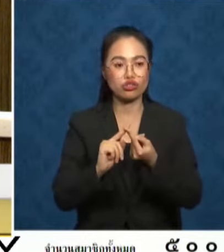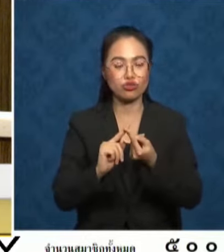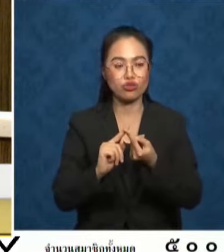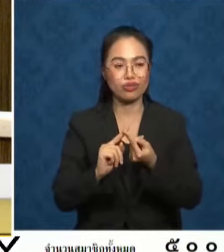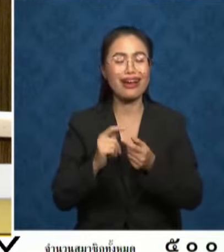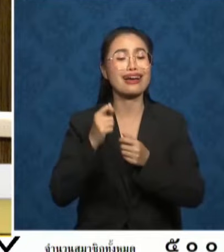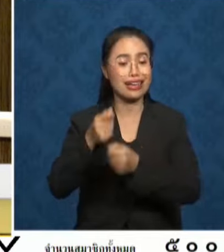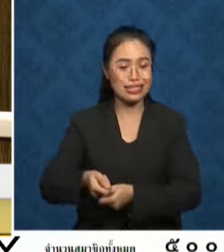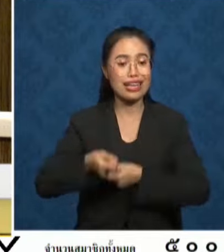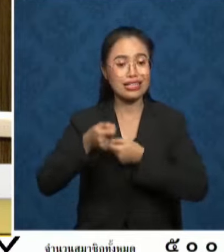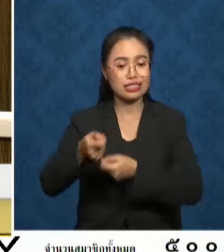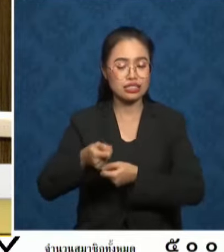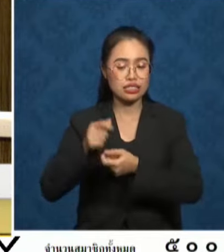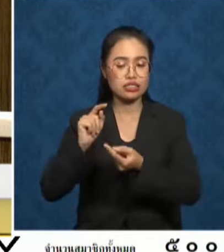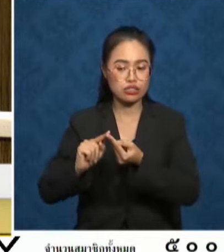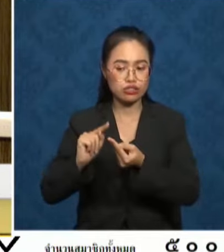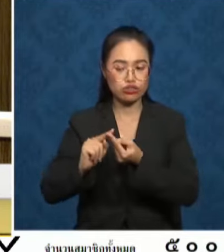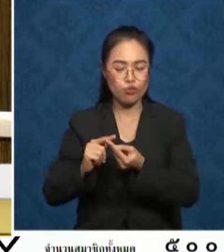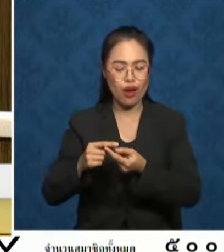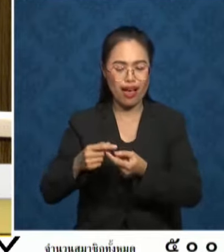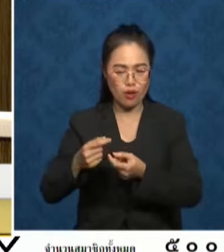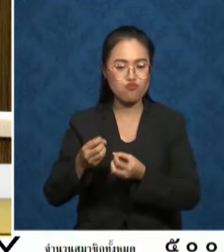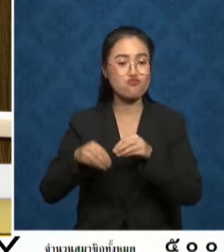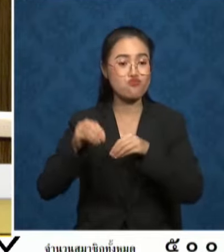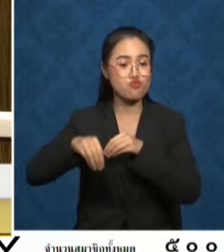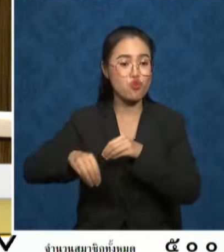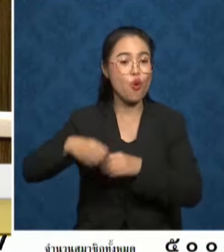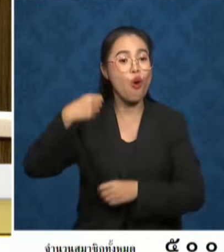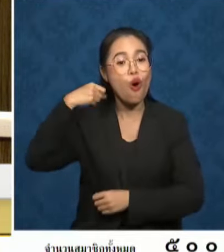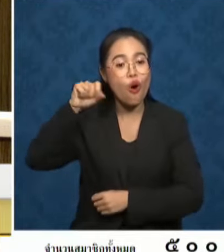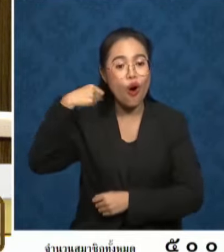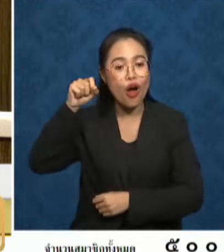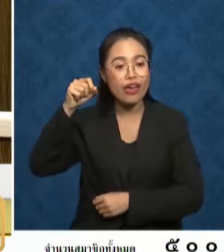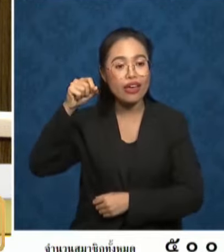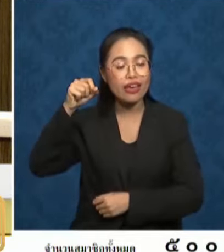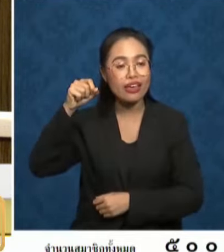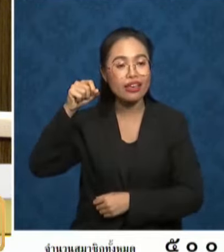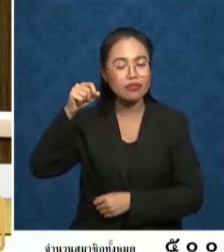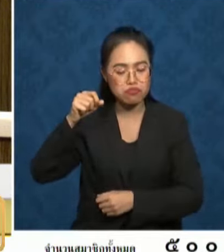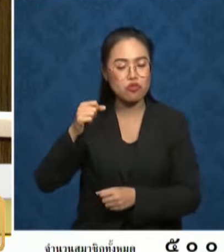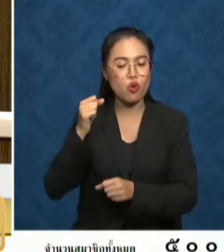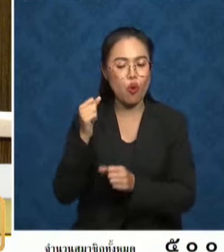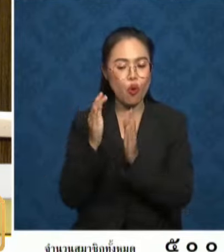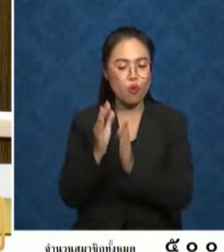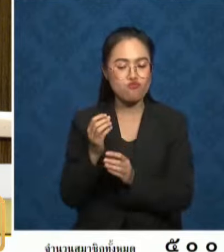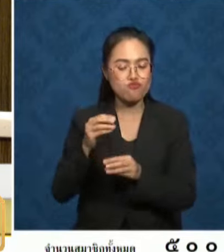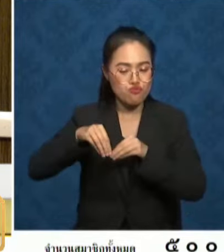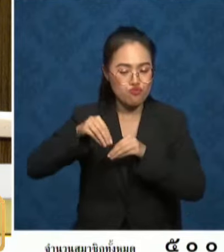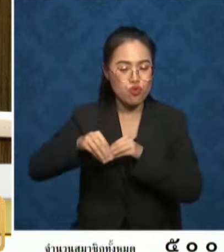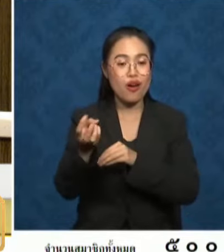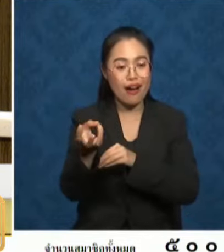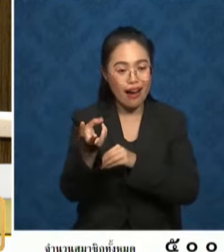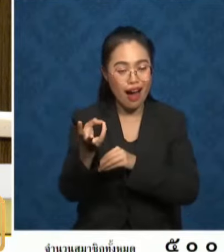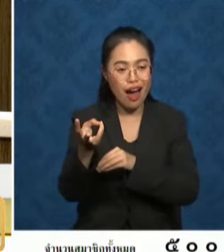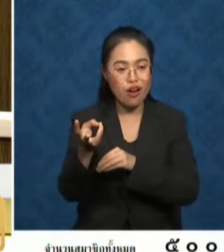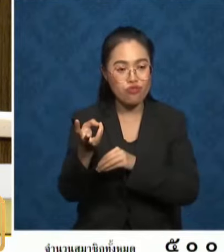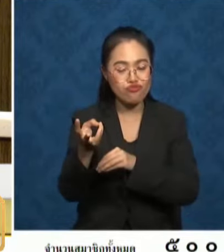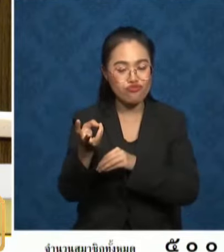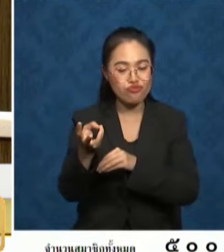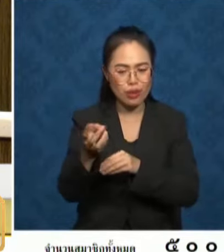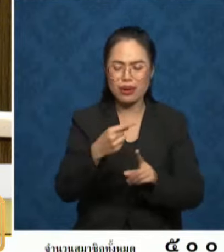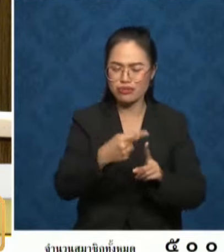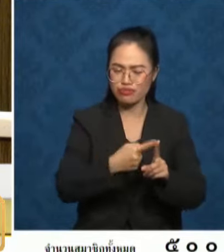ช่วงฤดูกาลเท่านั้นเองชาวไร่อ้อยนะครับแล้วก็พี่น้องชาวไชาวนาก็ฝากมาว่าช่วงผลผิตออกเช่วงสั้น